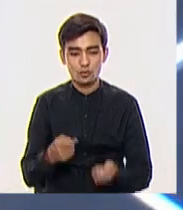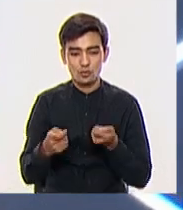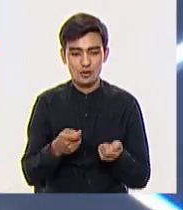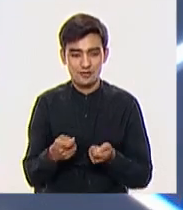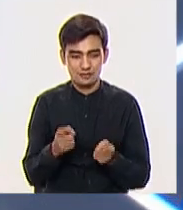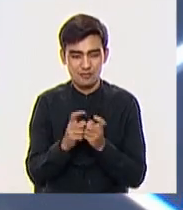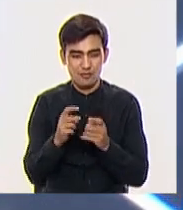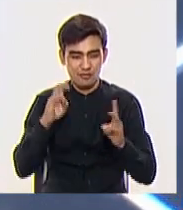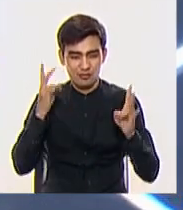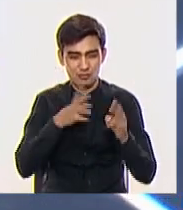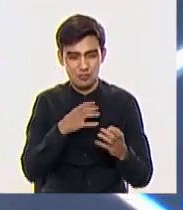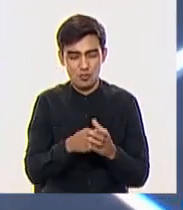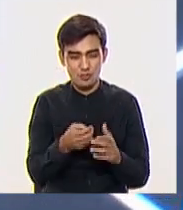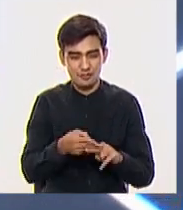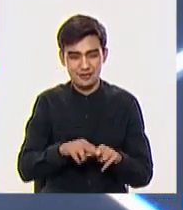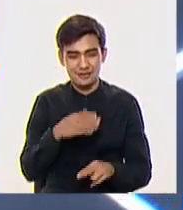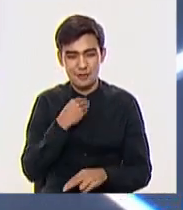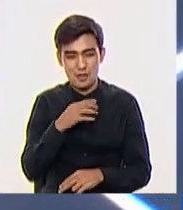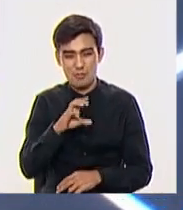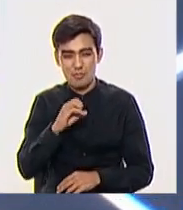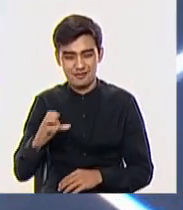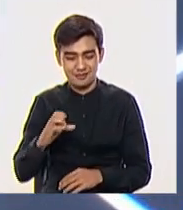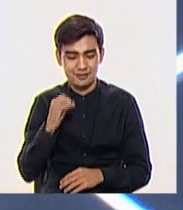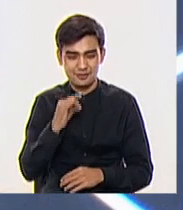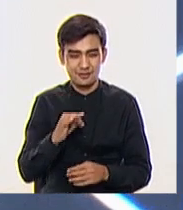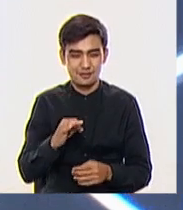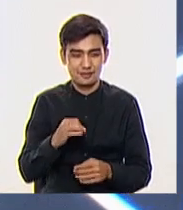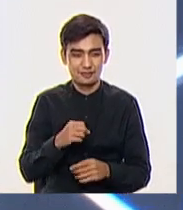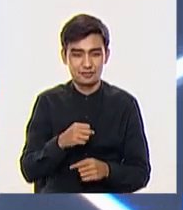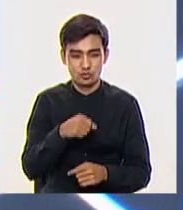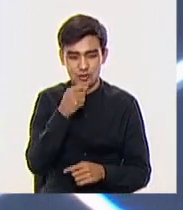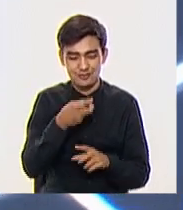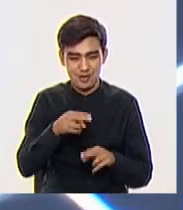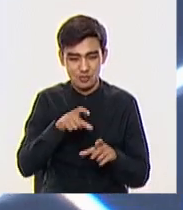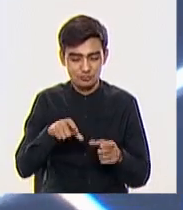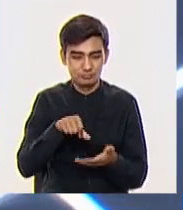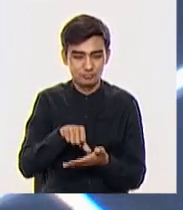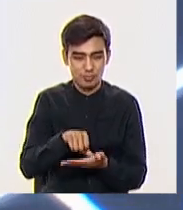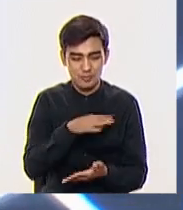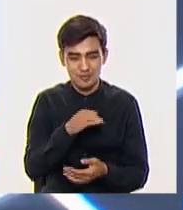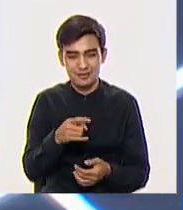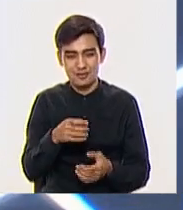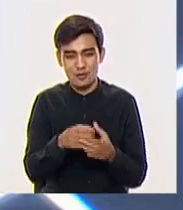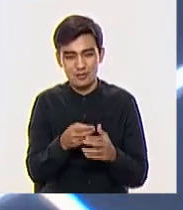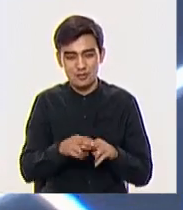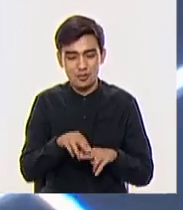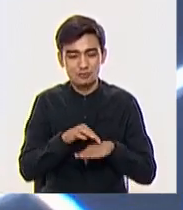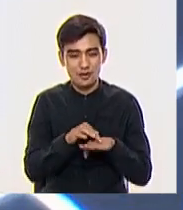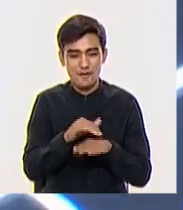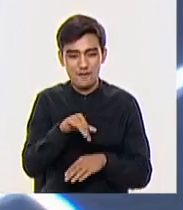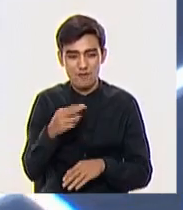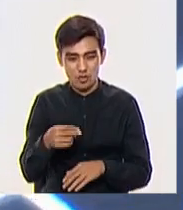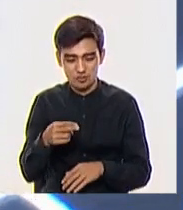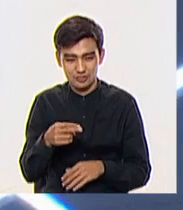Руководитель скандально известной компании «Семей БАС» провел очередной брифинг для журналистов. Продолжается противостояние компании-перевозчика с фондом